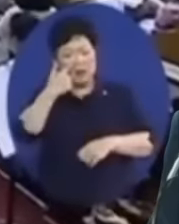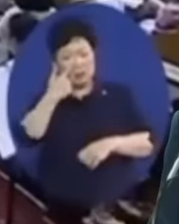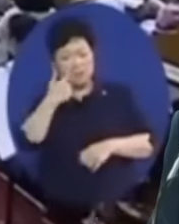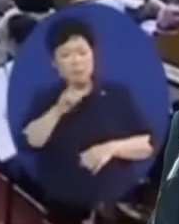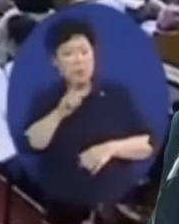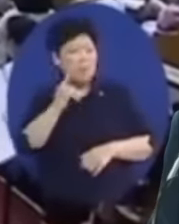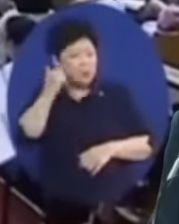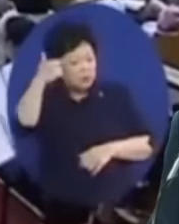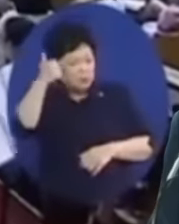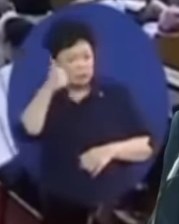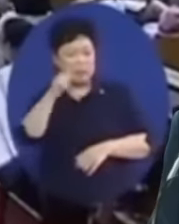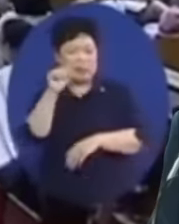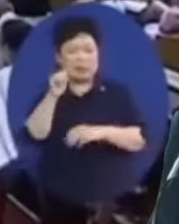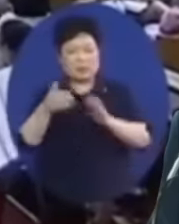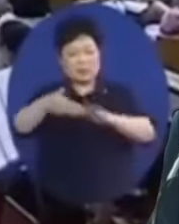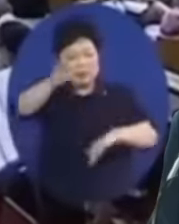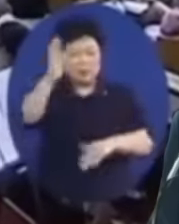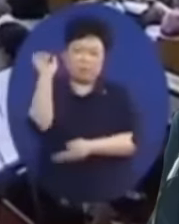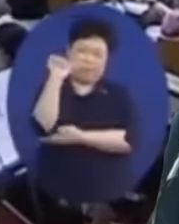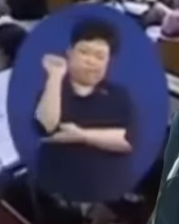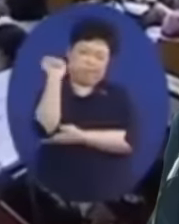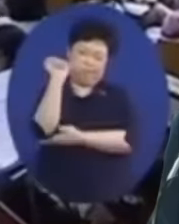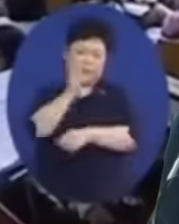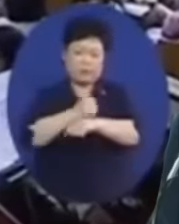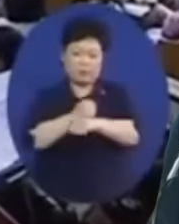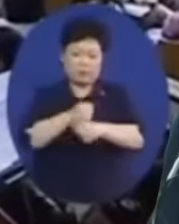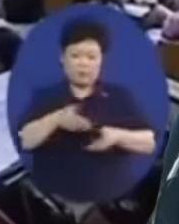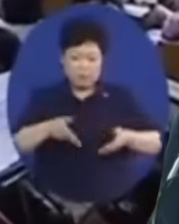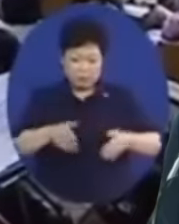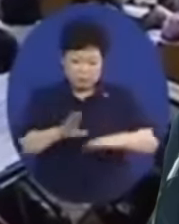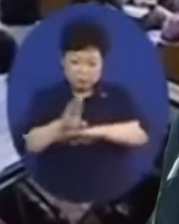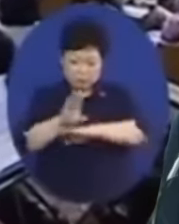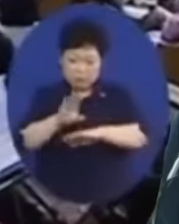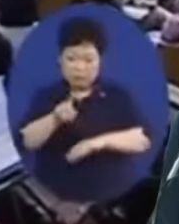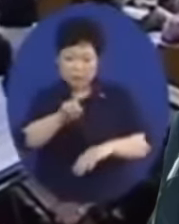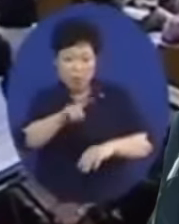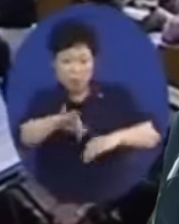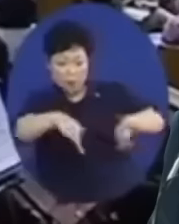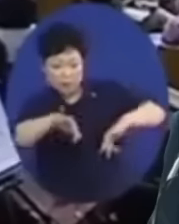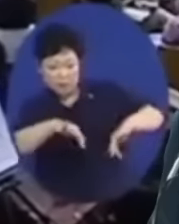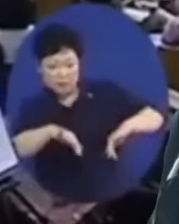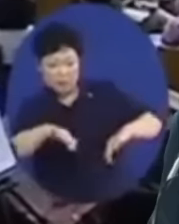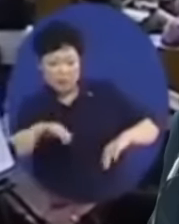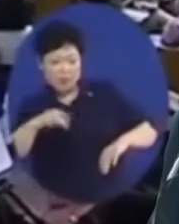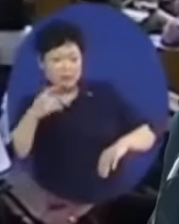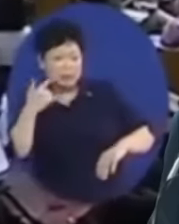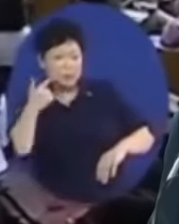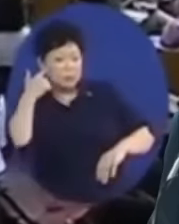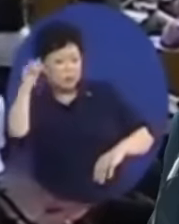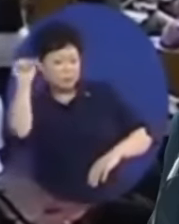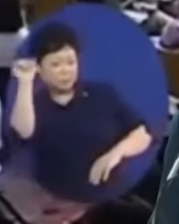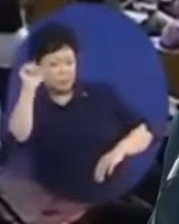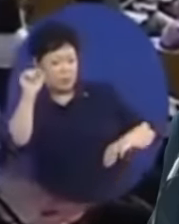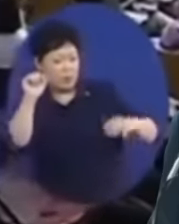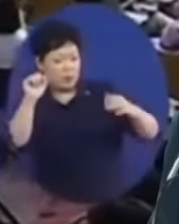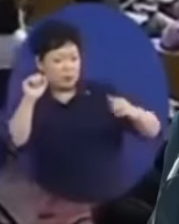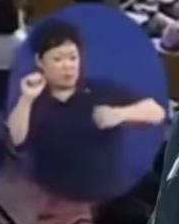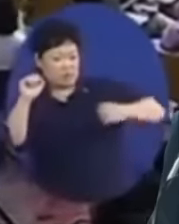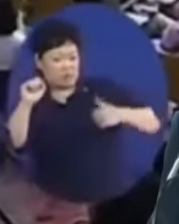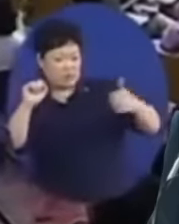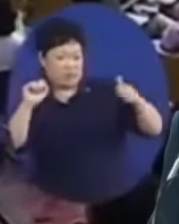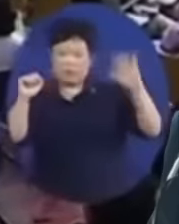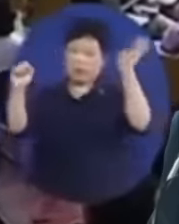집으로 가는데 차를 몰고 가다가 길에서 차를 태워달라고 한 군인이 손을 듭니다. 할머니 일 때문에 너무